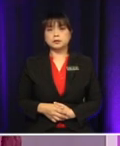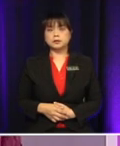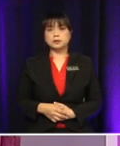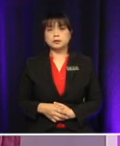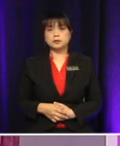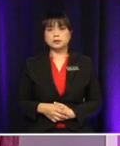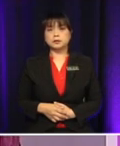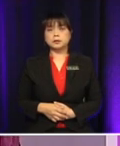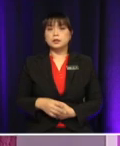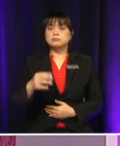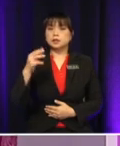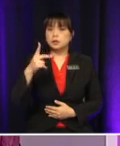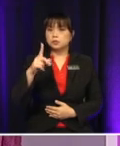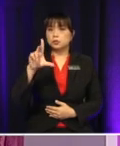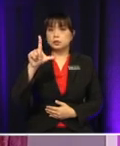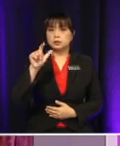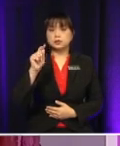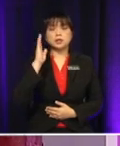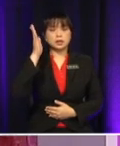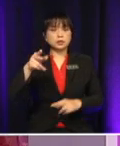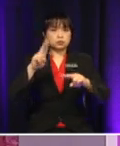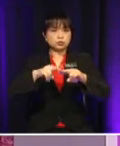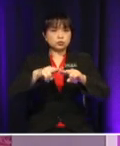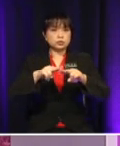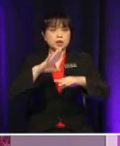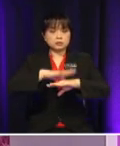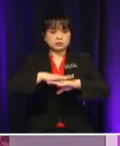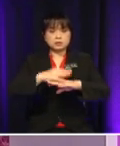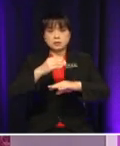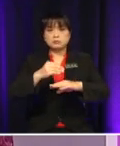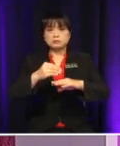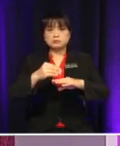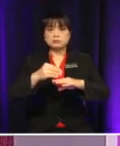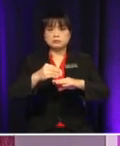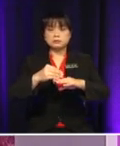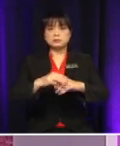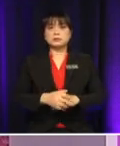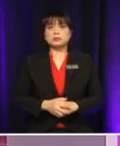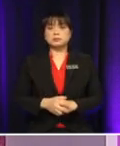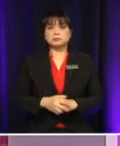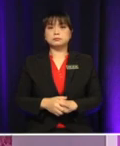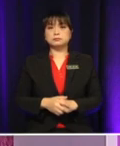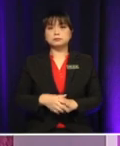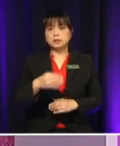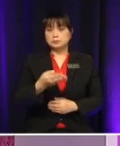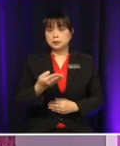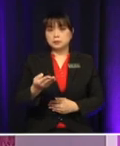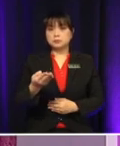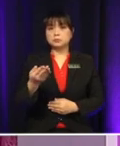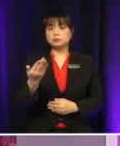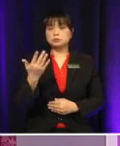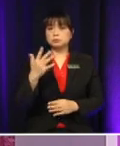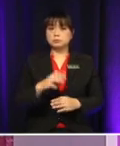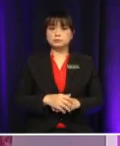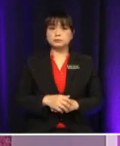benda yang mati atau bangkai itu and mereka akan merembeskan air zam and Lepas tuh lepas mereka diejes mereka